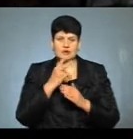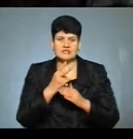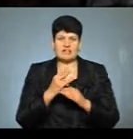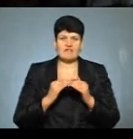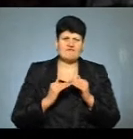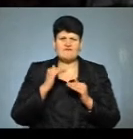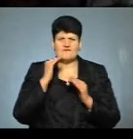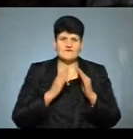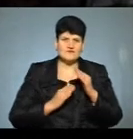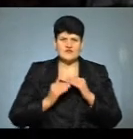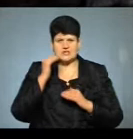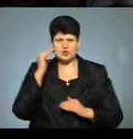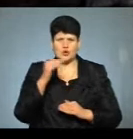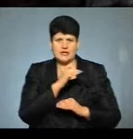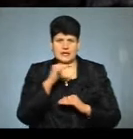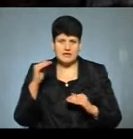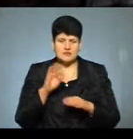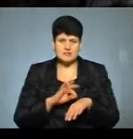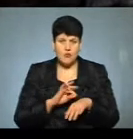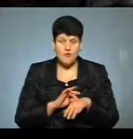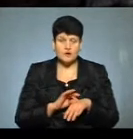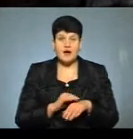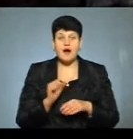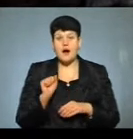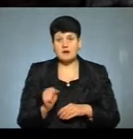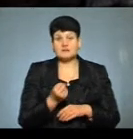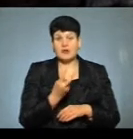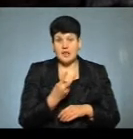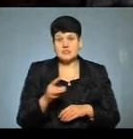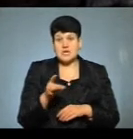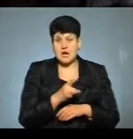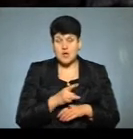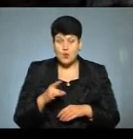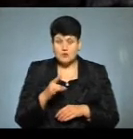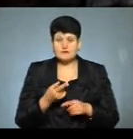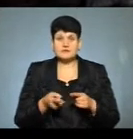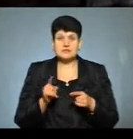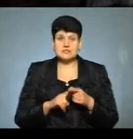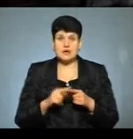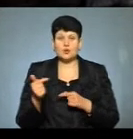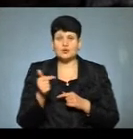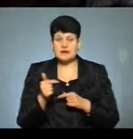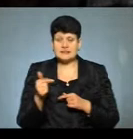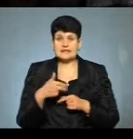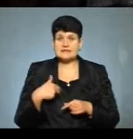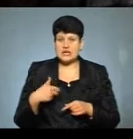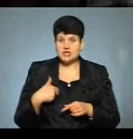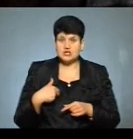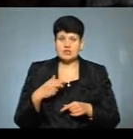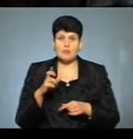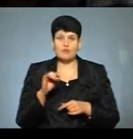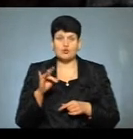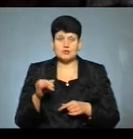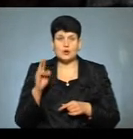високого рівня захворюваності, а 12 районів це Гусятинський, Заліщицький,